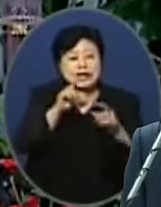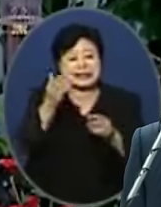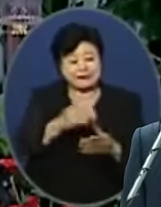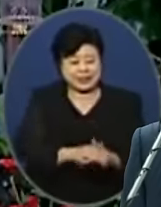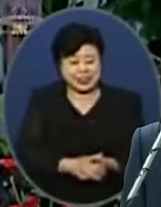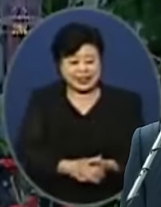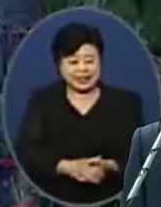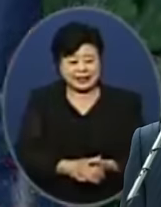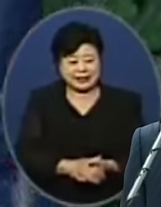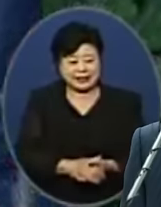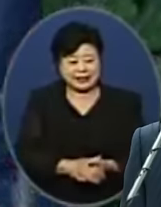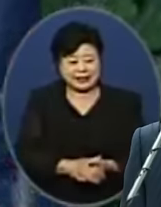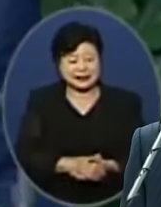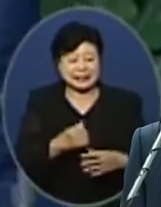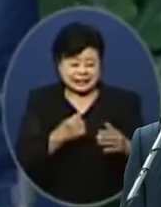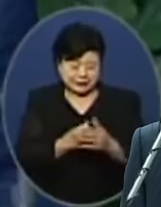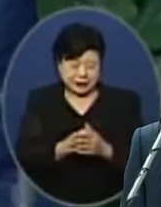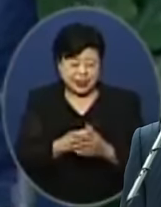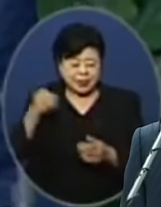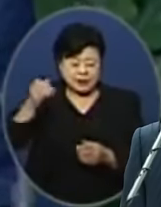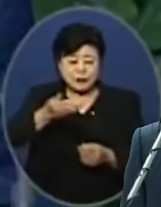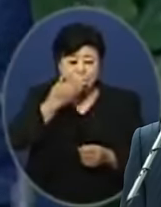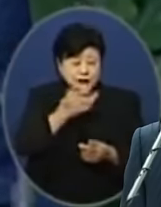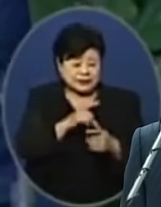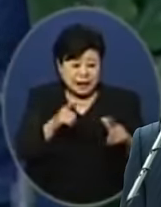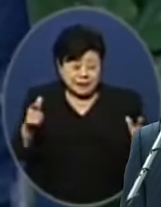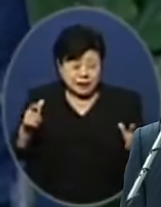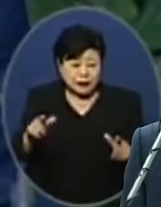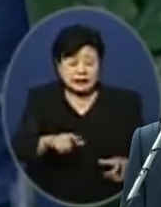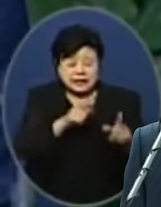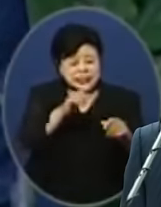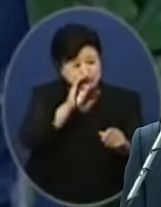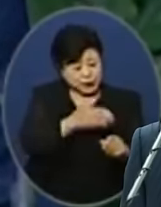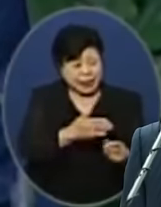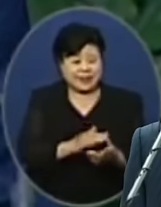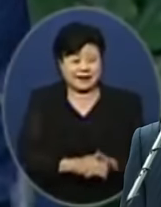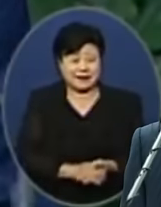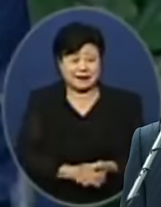것입니다. 그러므로 빛을 먹지 않고는 살지를 못해요.